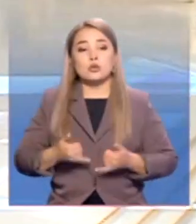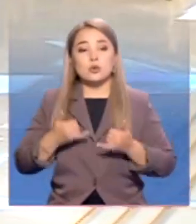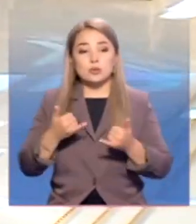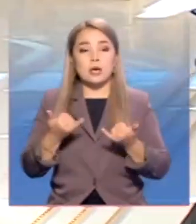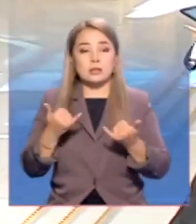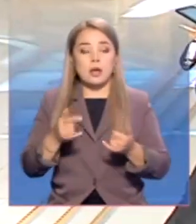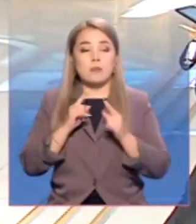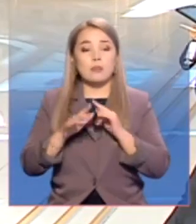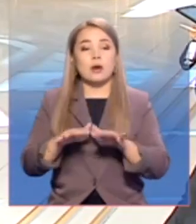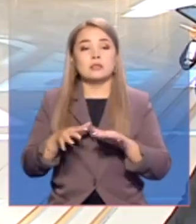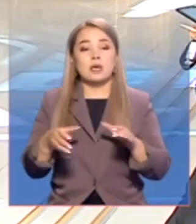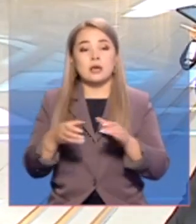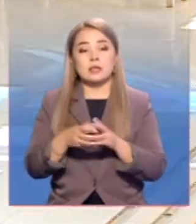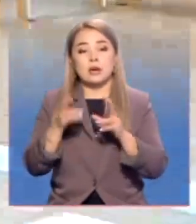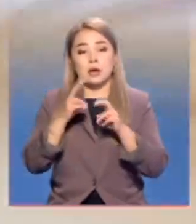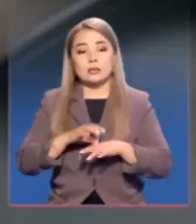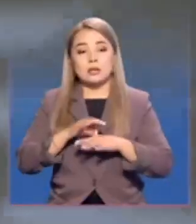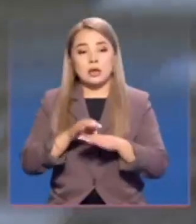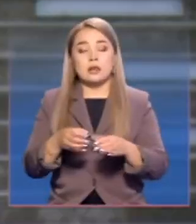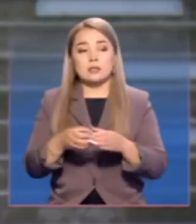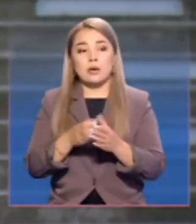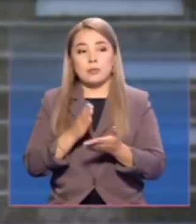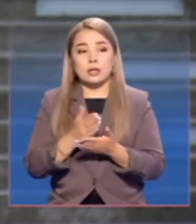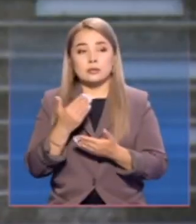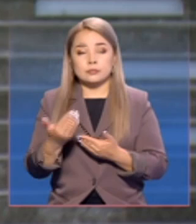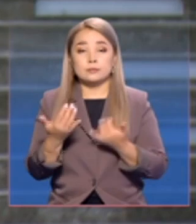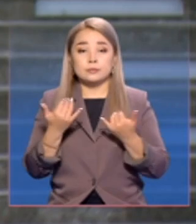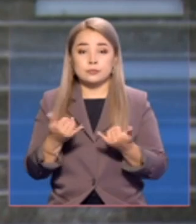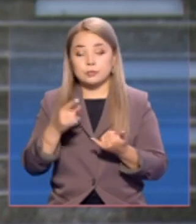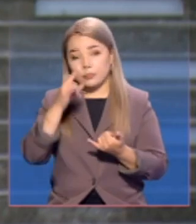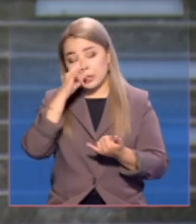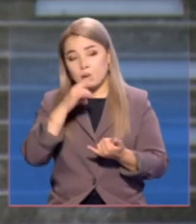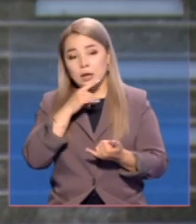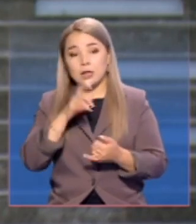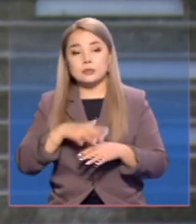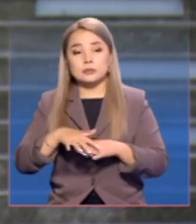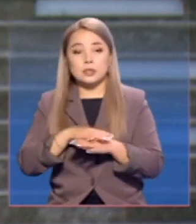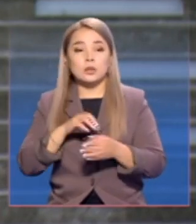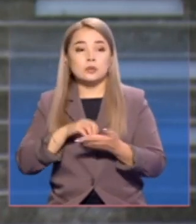қазір парламенттің қарауында жатыр. Қазір Қазақстан